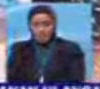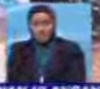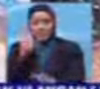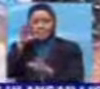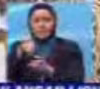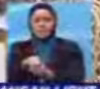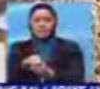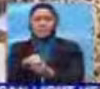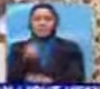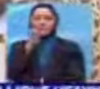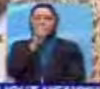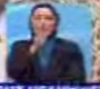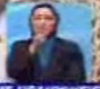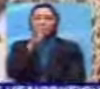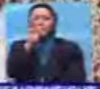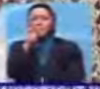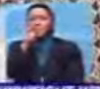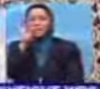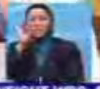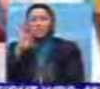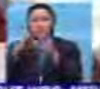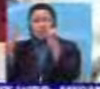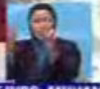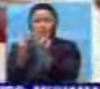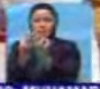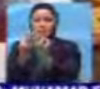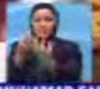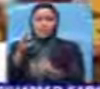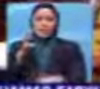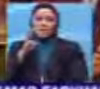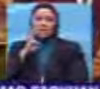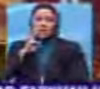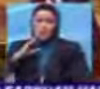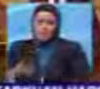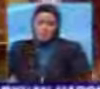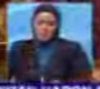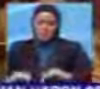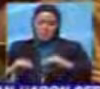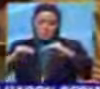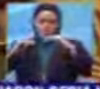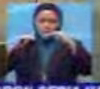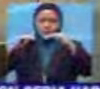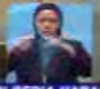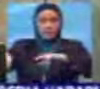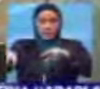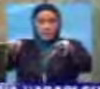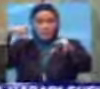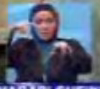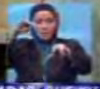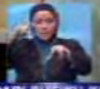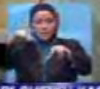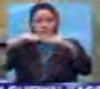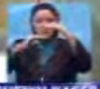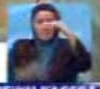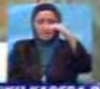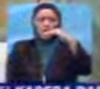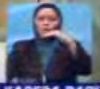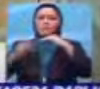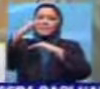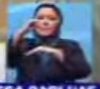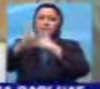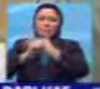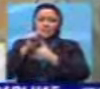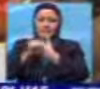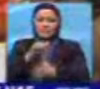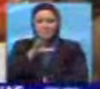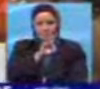membabitkan 298 keluarga. Paras air Sungai Golok di Rantau Panjang di bawah paras bahaya iaitu 8.62 meter.